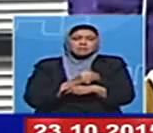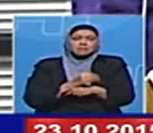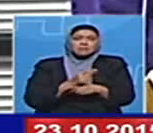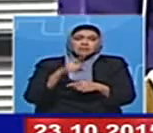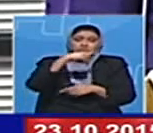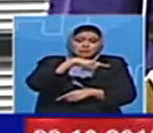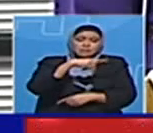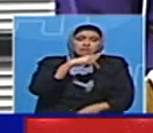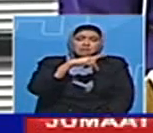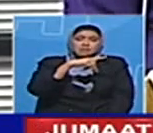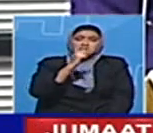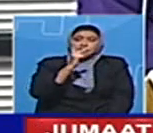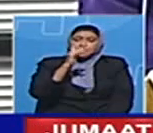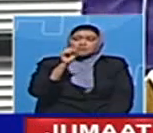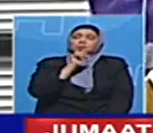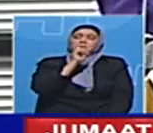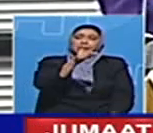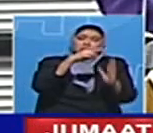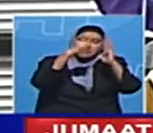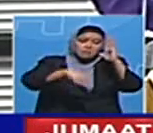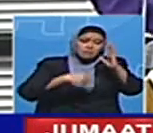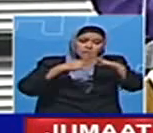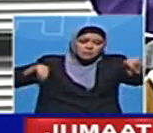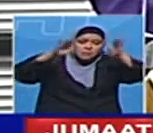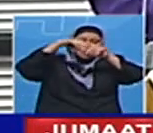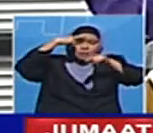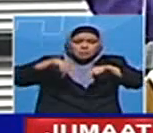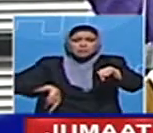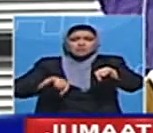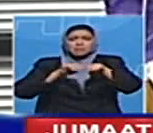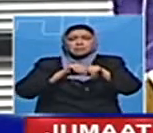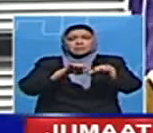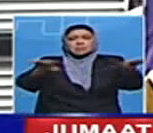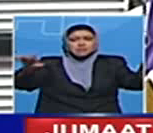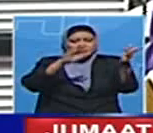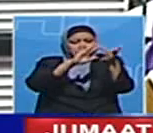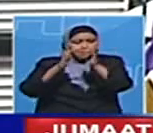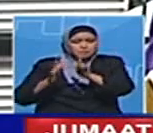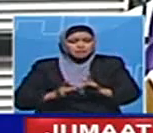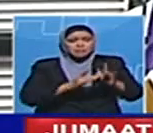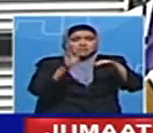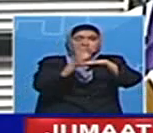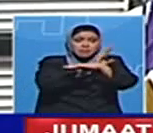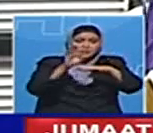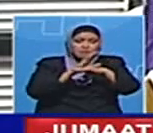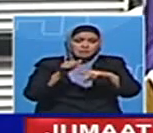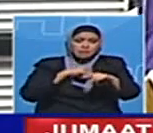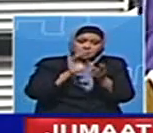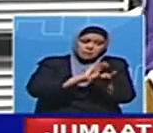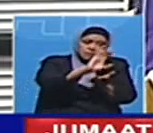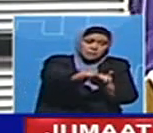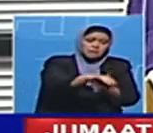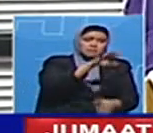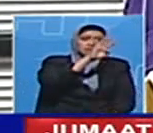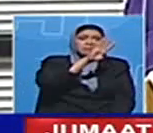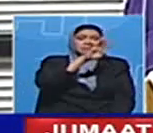penting dalam membangunkan rantaian nilai perniagaan ia dijangka menyumbang kepada 41% kdnk